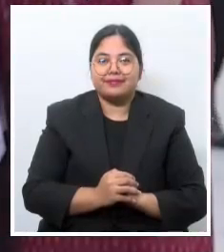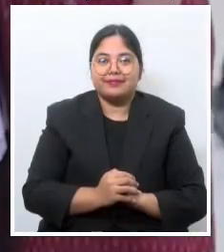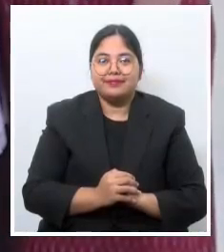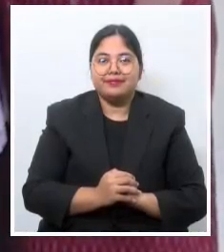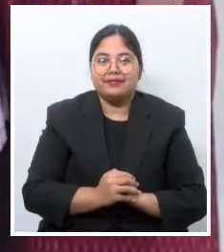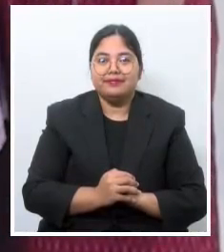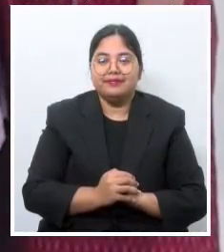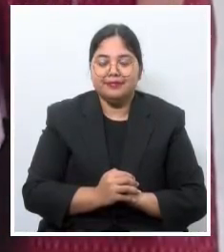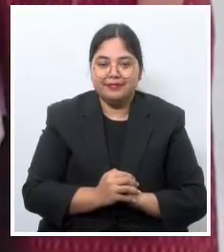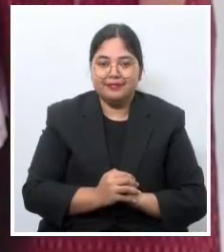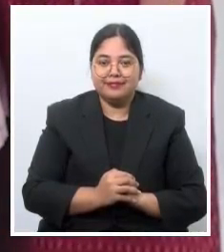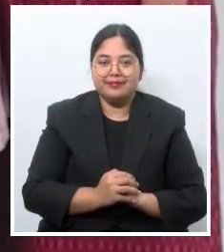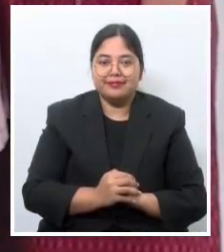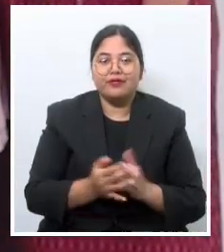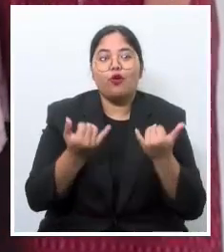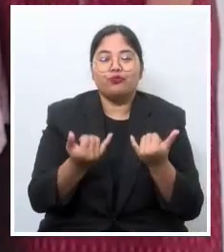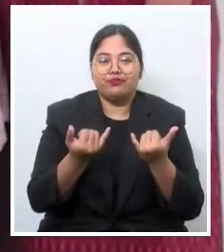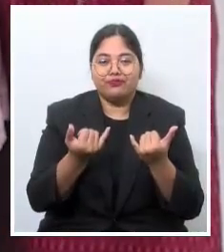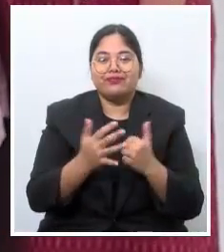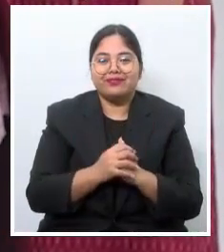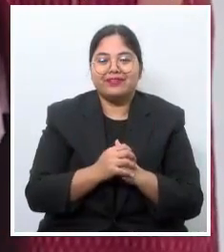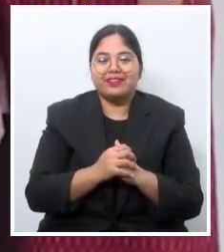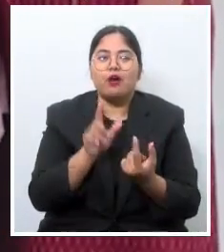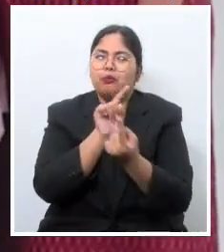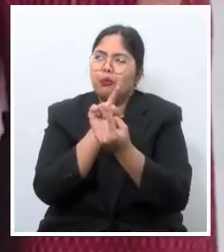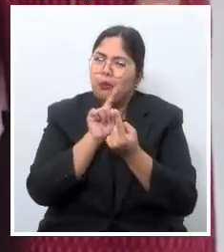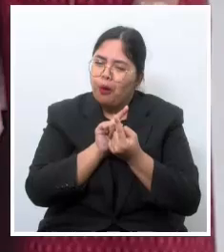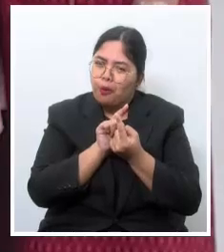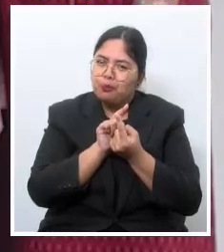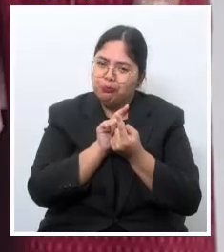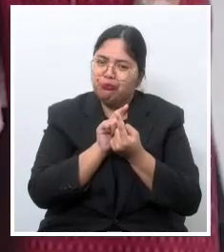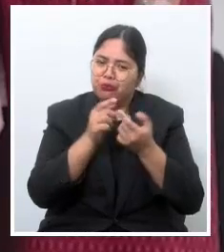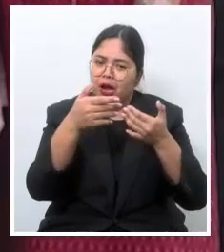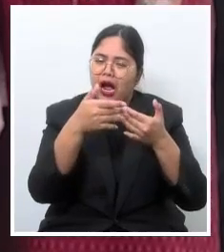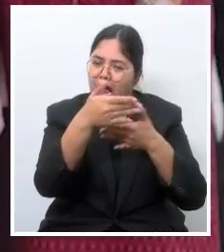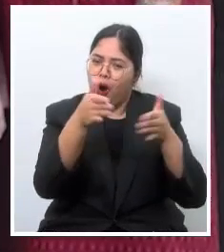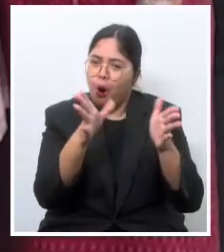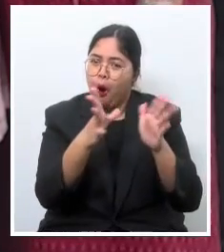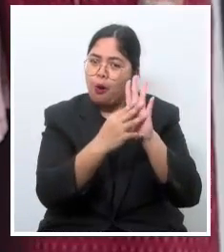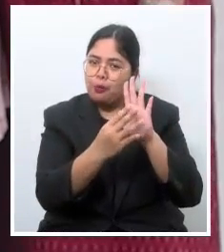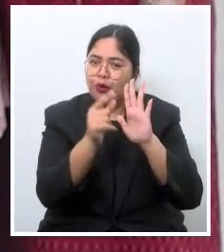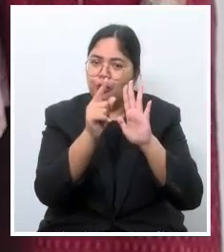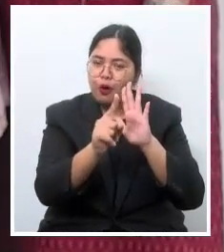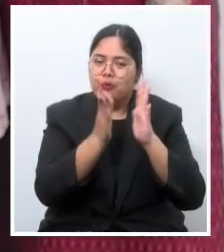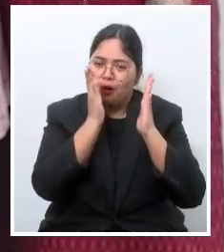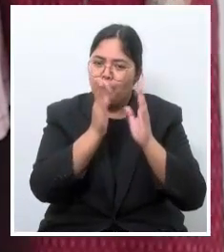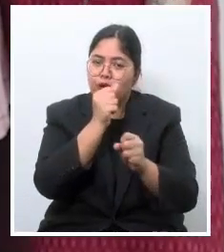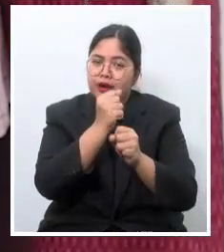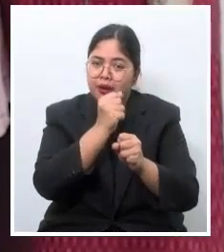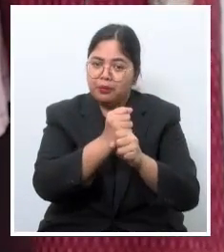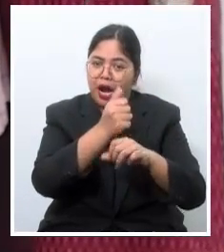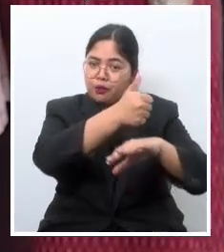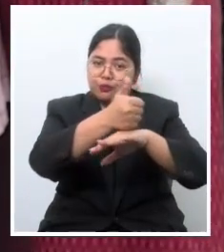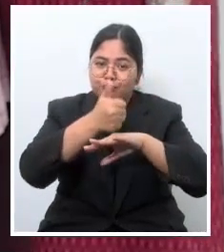ปิดค่ะวันนี้พอมาถึงก็เห็นาพภาพของท่านผู้บริหารโรงเรียนไทยรัฐวิทยา